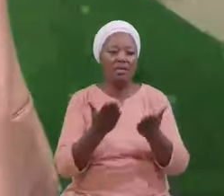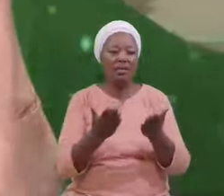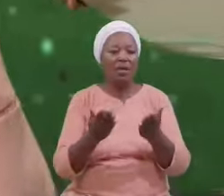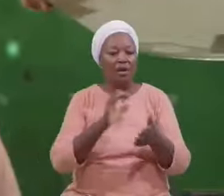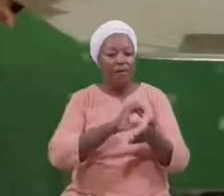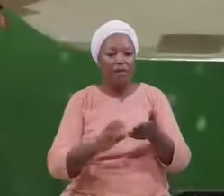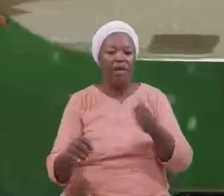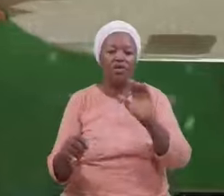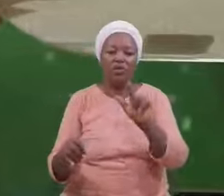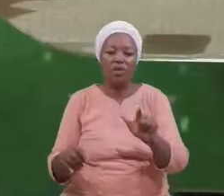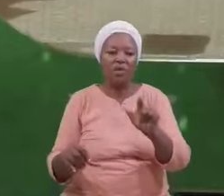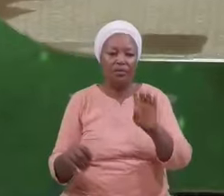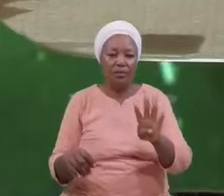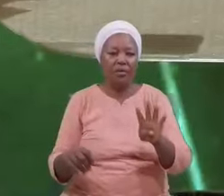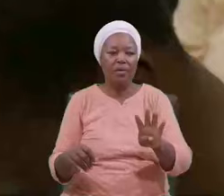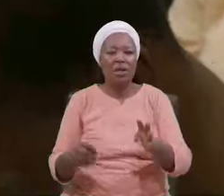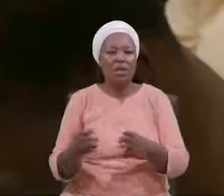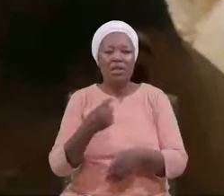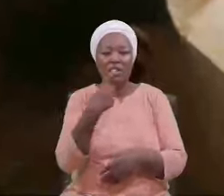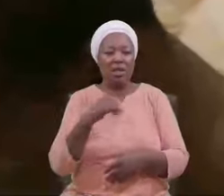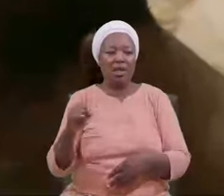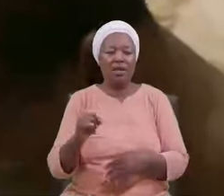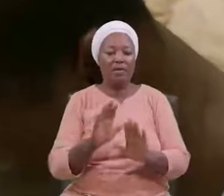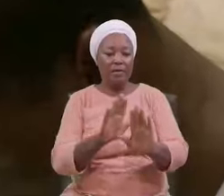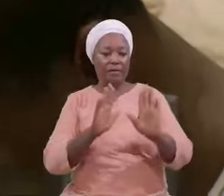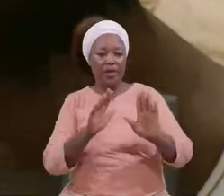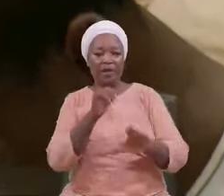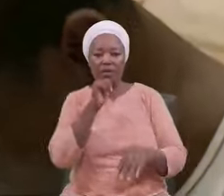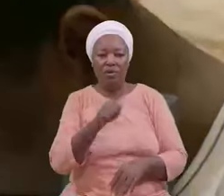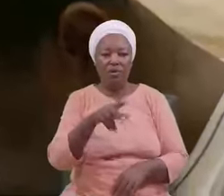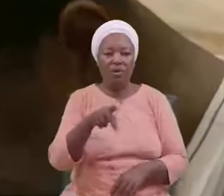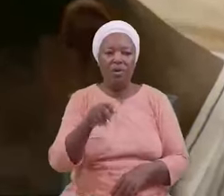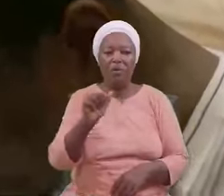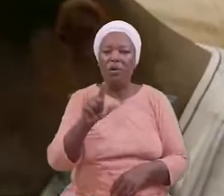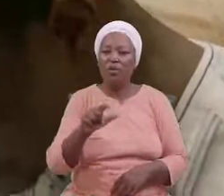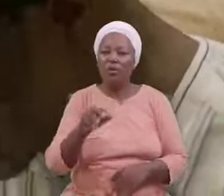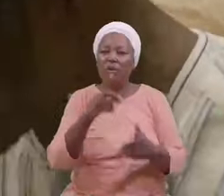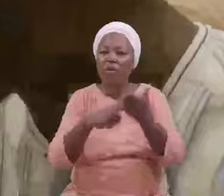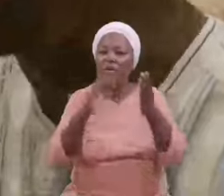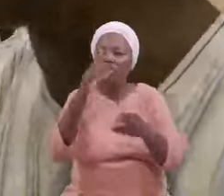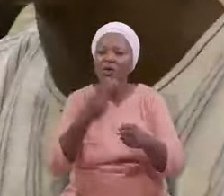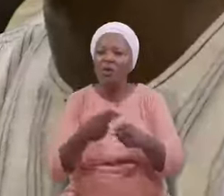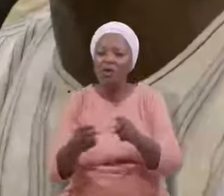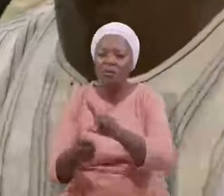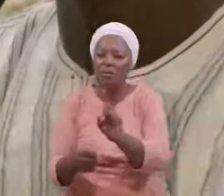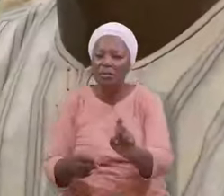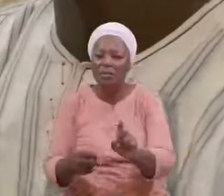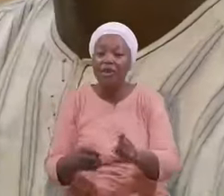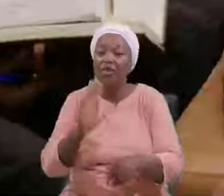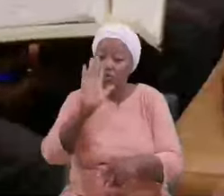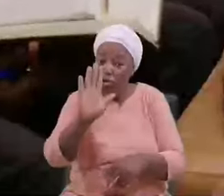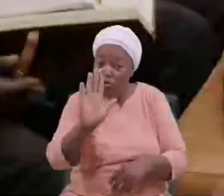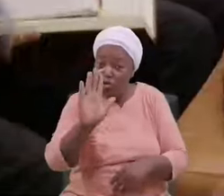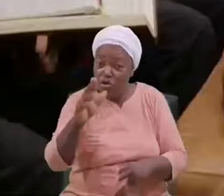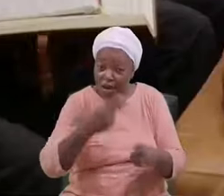dit, et m'a dit Paul, quel est votre nom? Appelez vous-même votre nom.